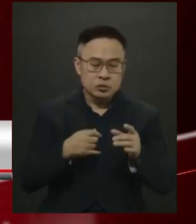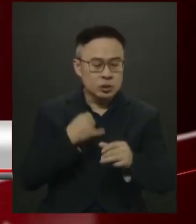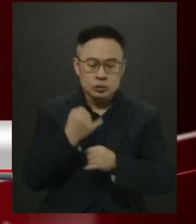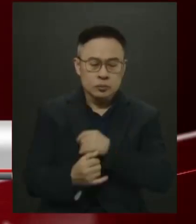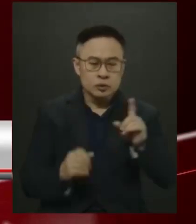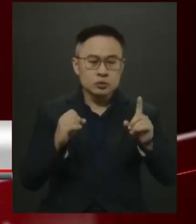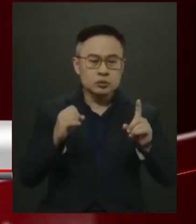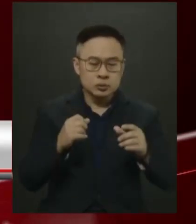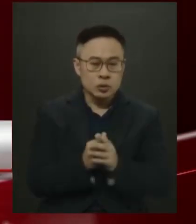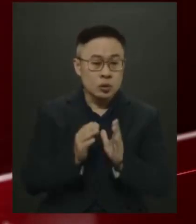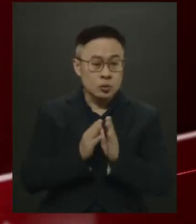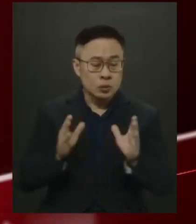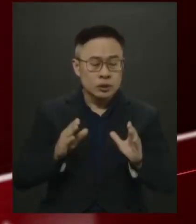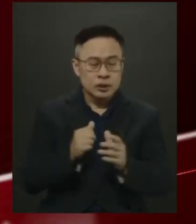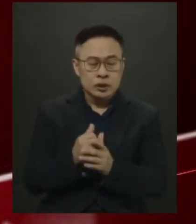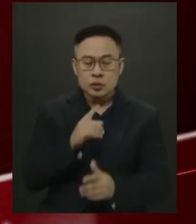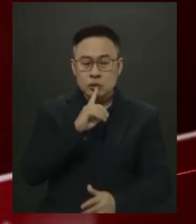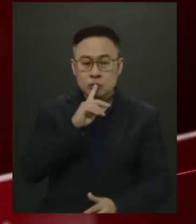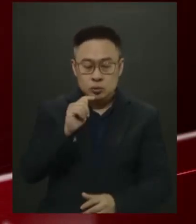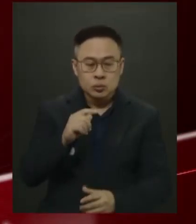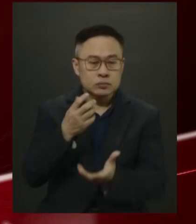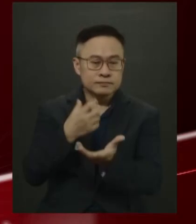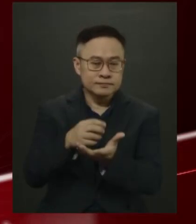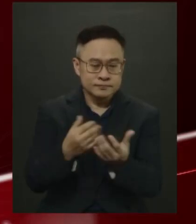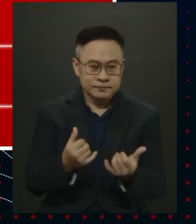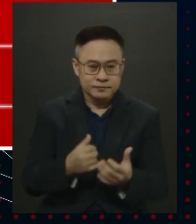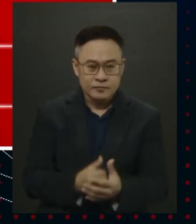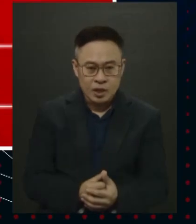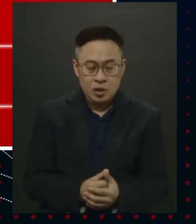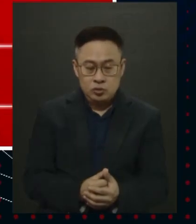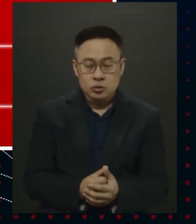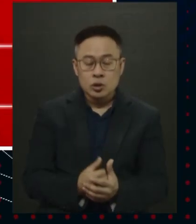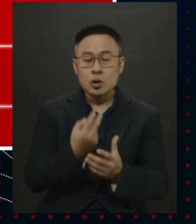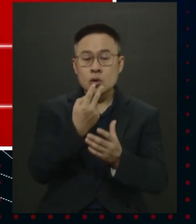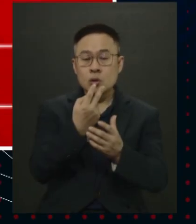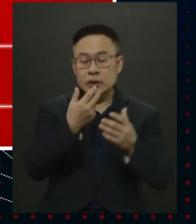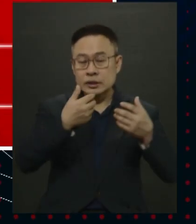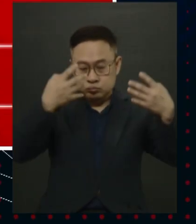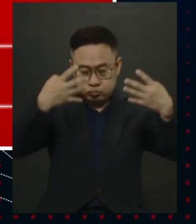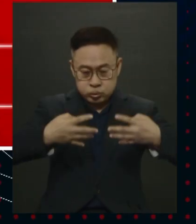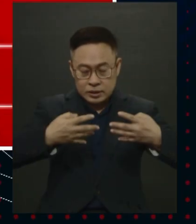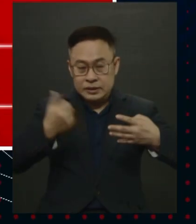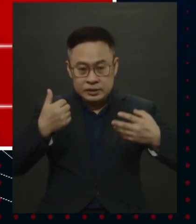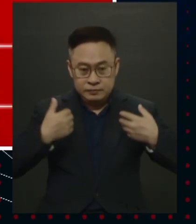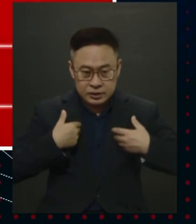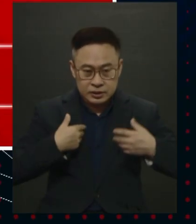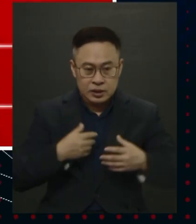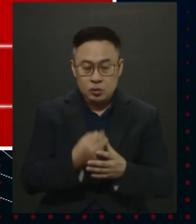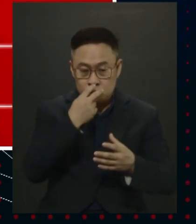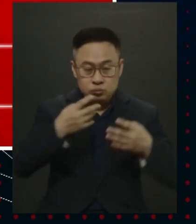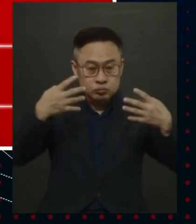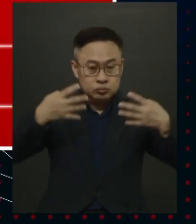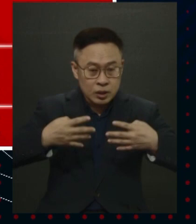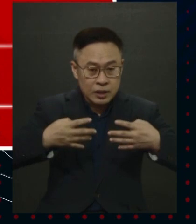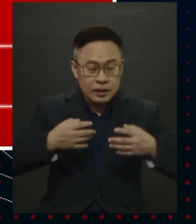Nowด้วยนะครับทีนี้ครับไปดูผลคู่อื่นกันบ้างครับเมื่อคืนที่ผ่านมานะครับนอกจากคู่เมืองทองที่ชนะสุโขทัยไป